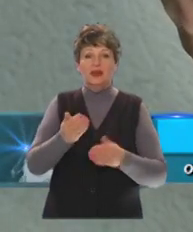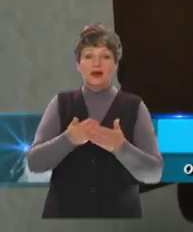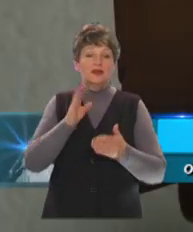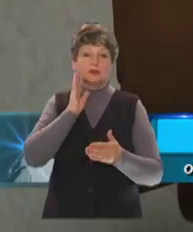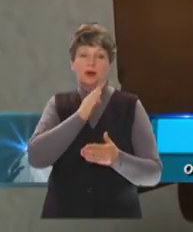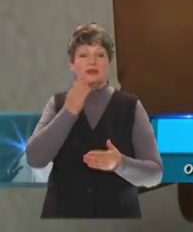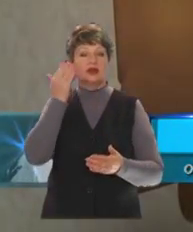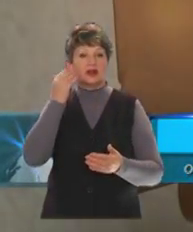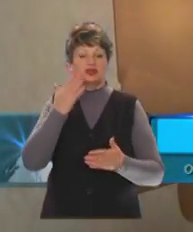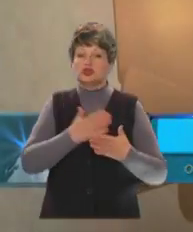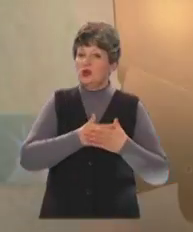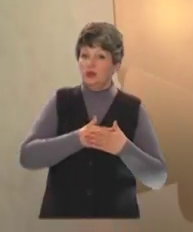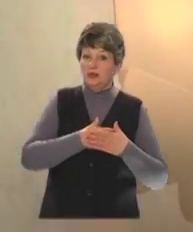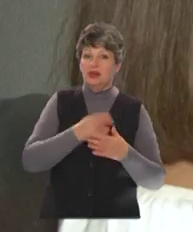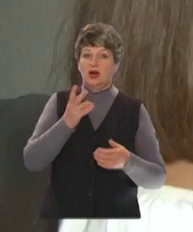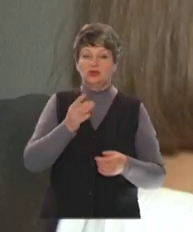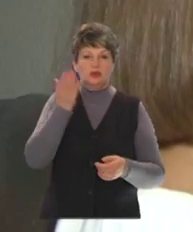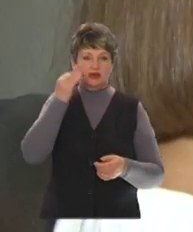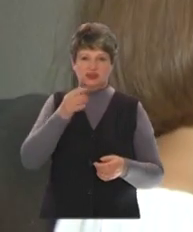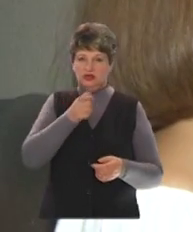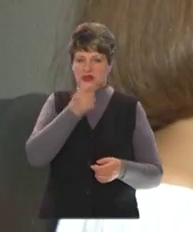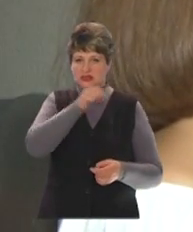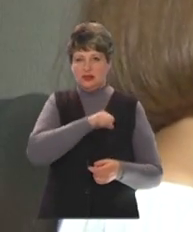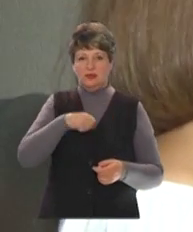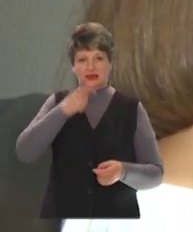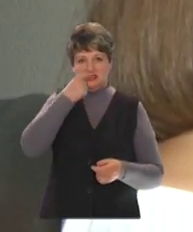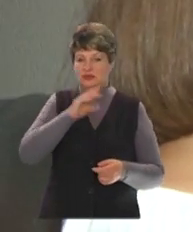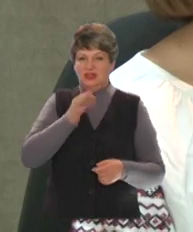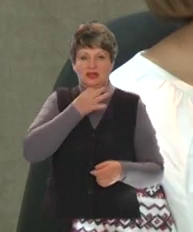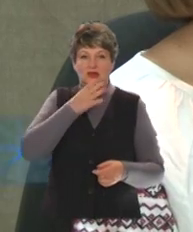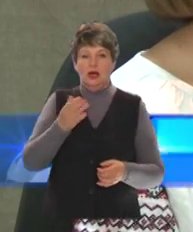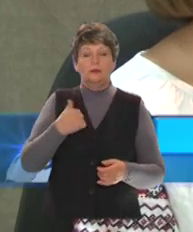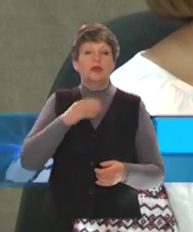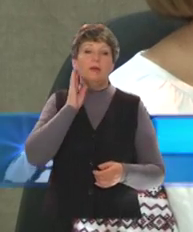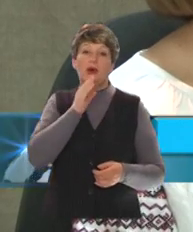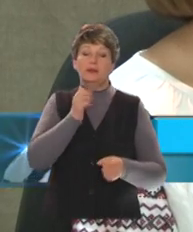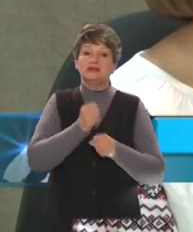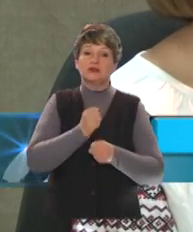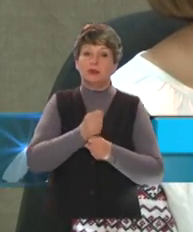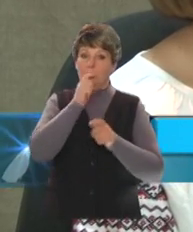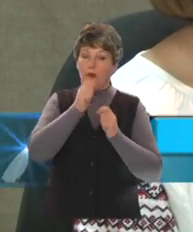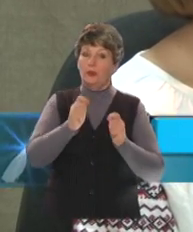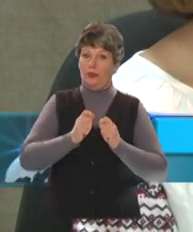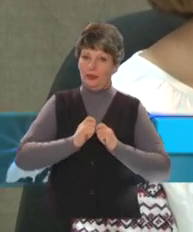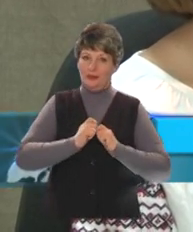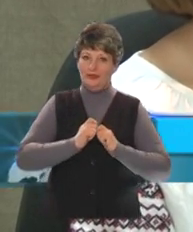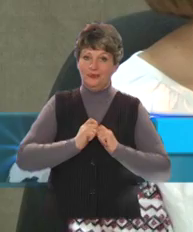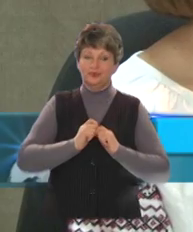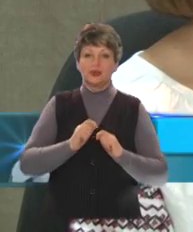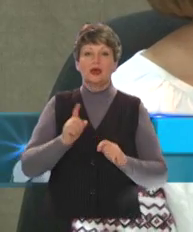що фотографуватись любила, втім зовсім собі не подобалось на світлинах. Мені мама зробила сюрприз,